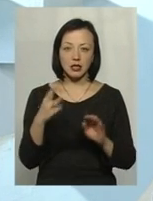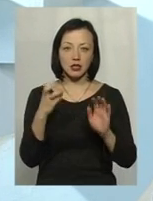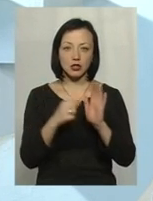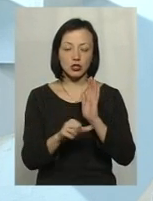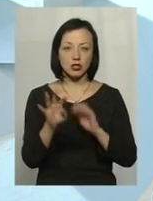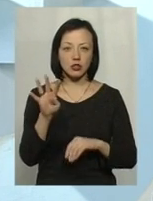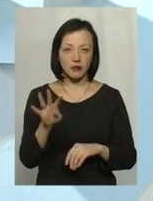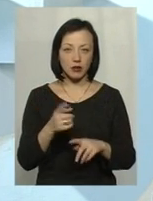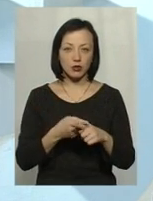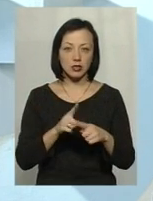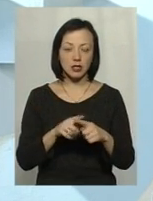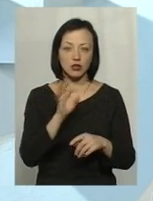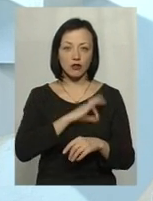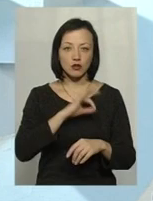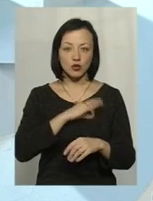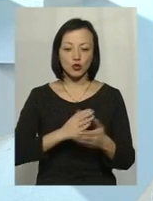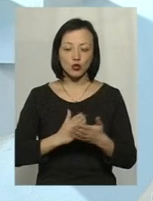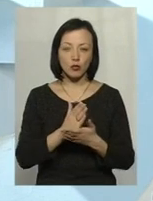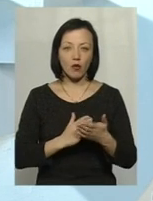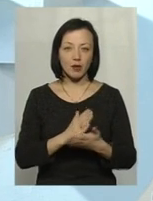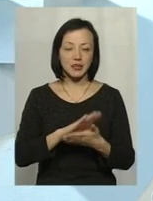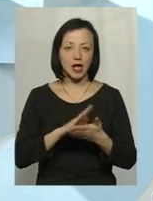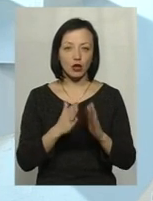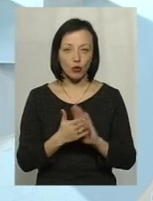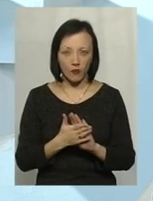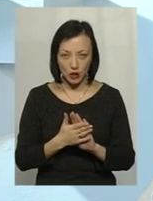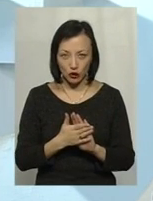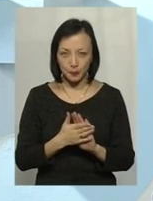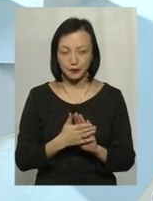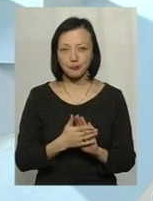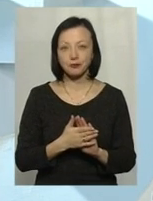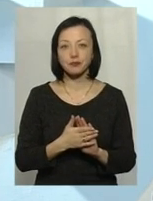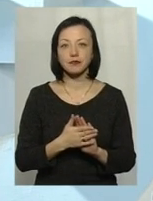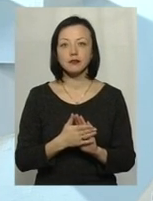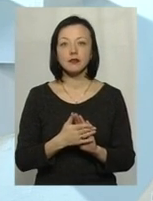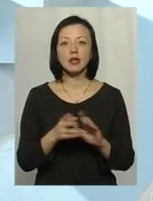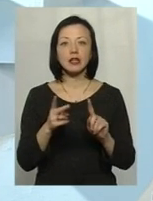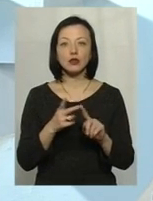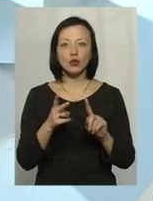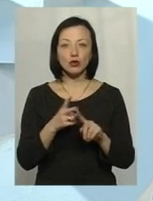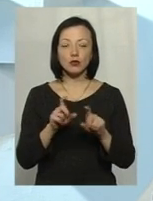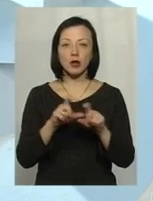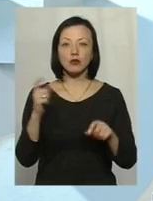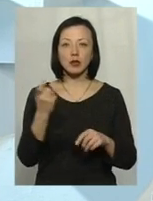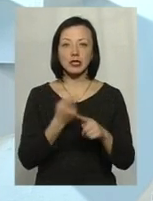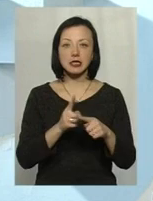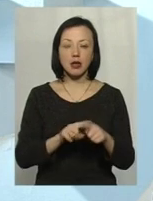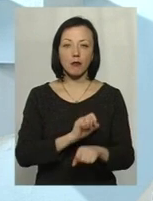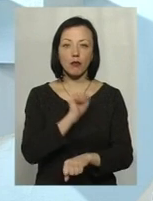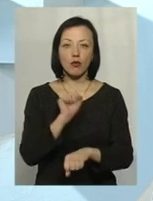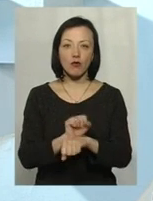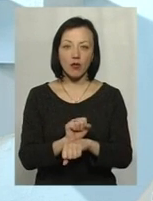364, це зловживання службовим становищем. Що стосується другого суб'єкта господарювання, це блокування